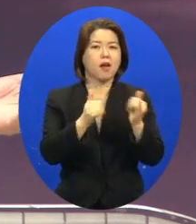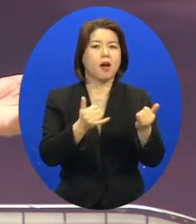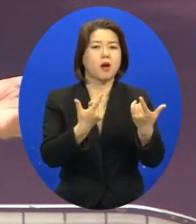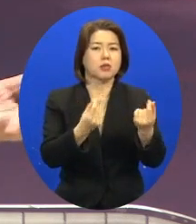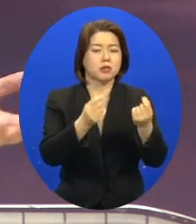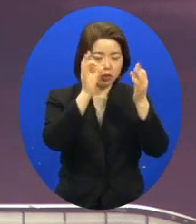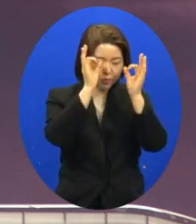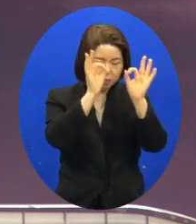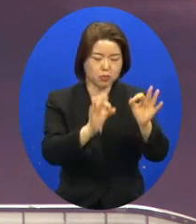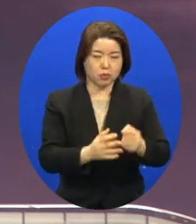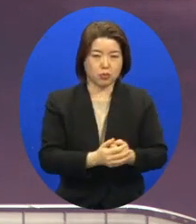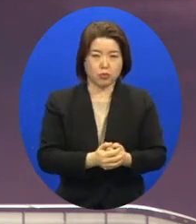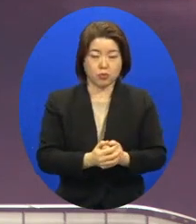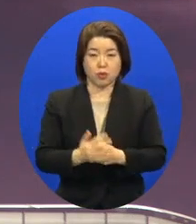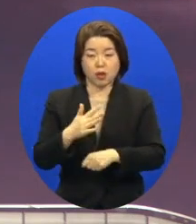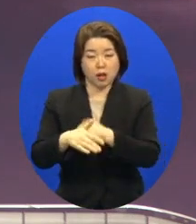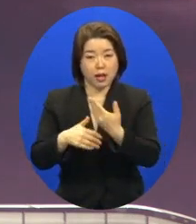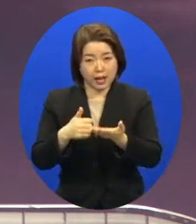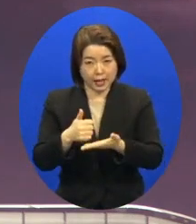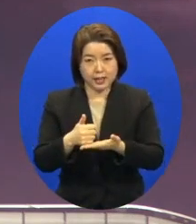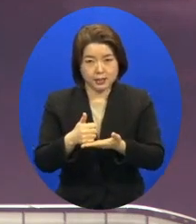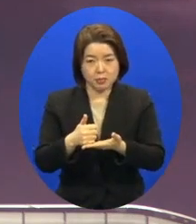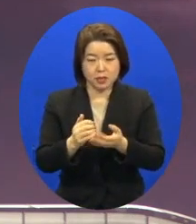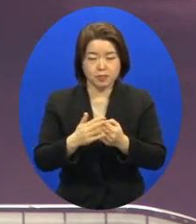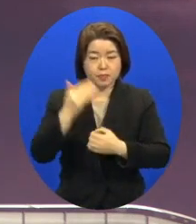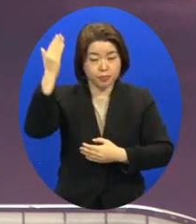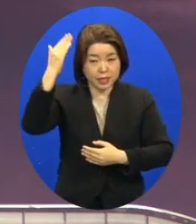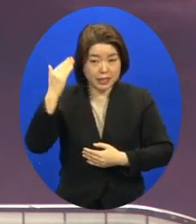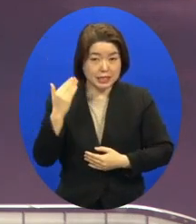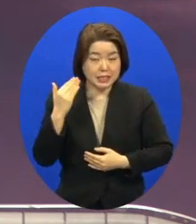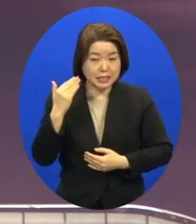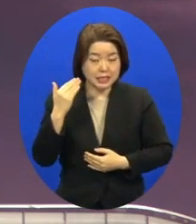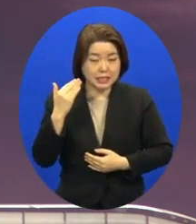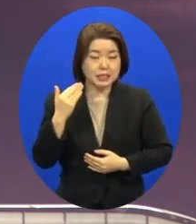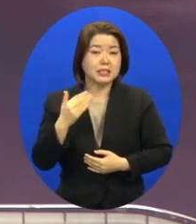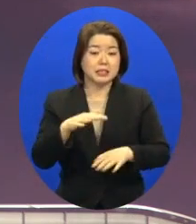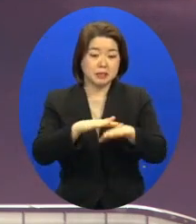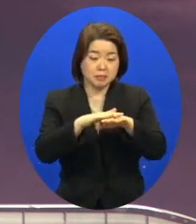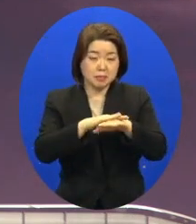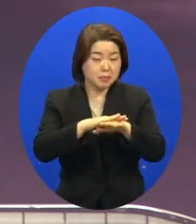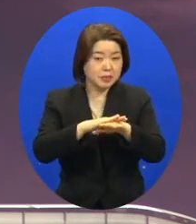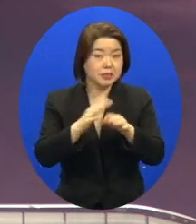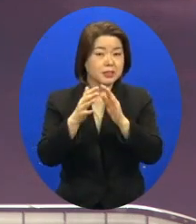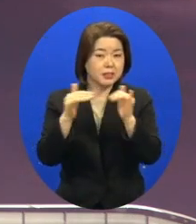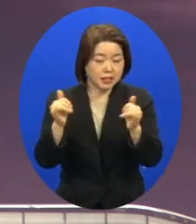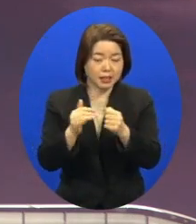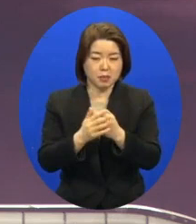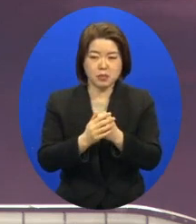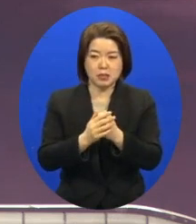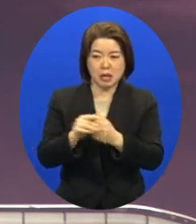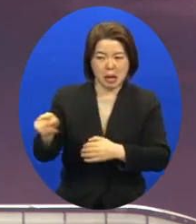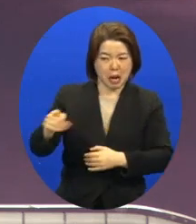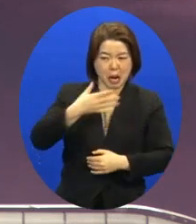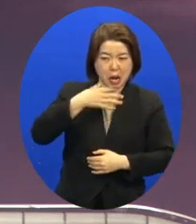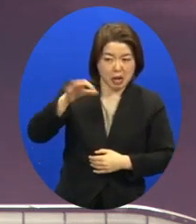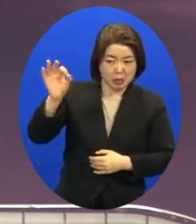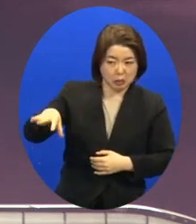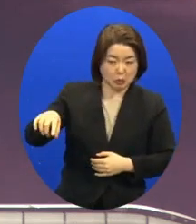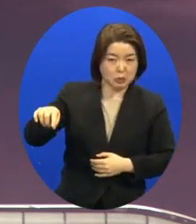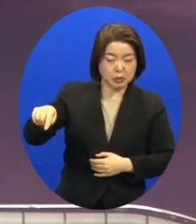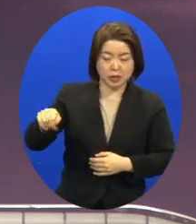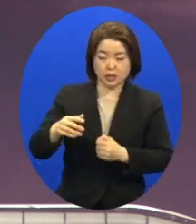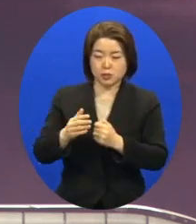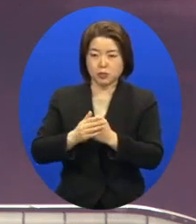보였습니다. 하나님이 흑인들을 저주해서 그들을 검둥이로 만들었다고 이렇게 가르치는